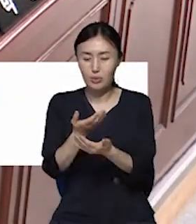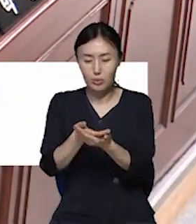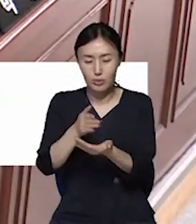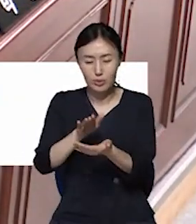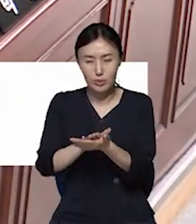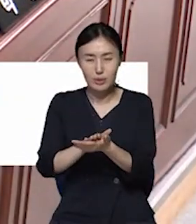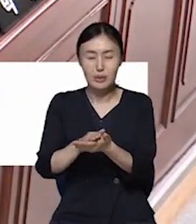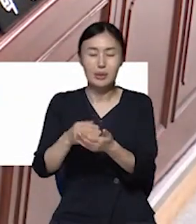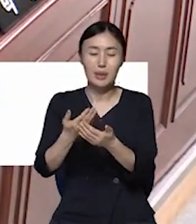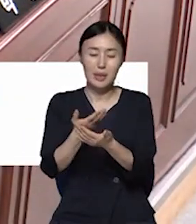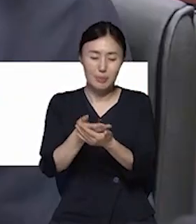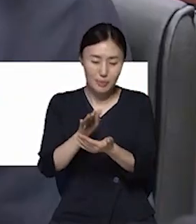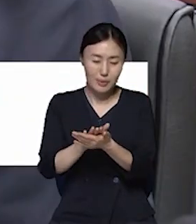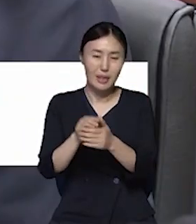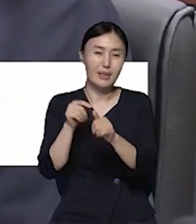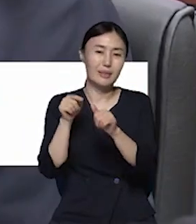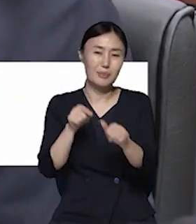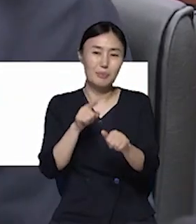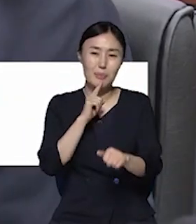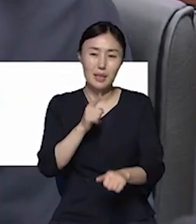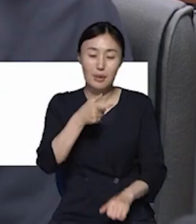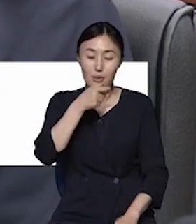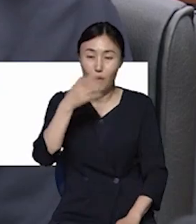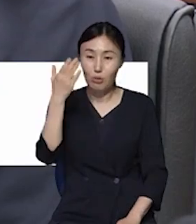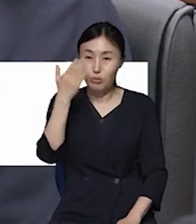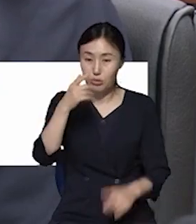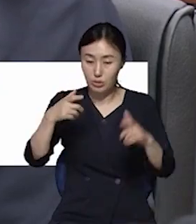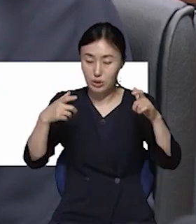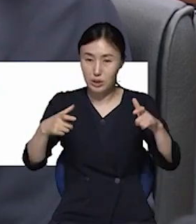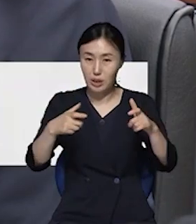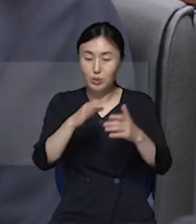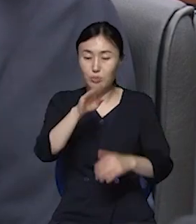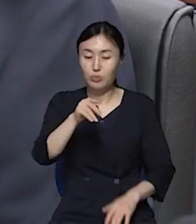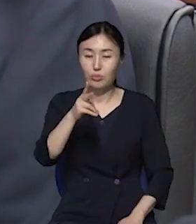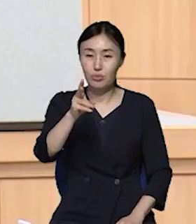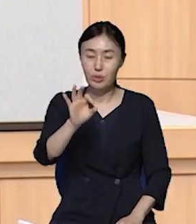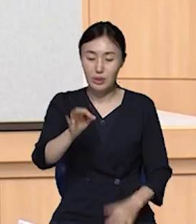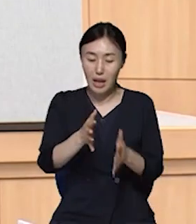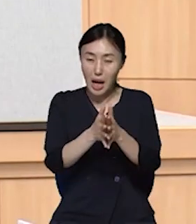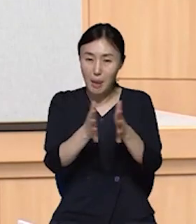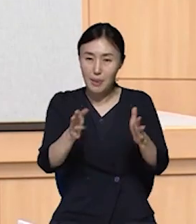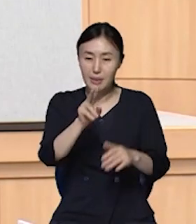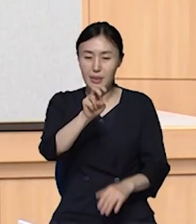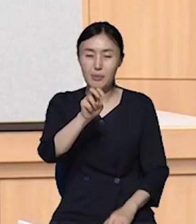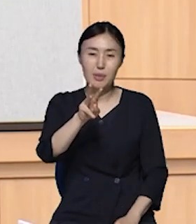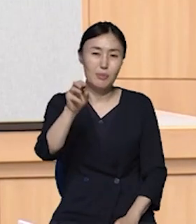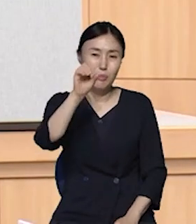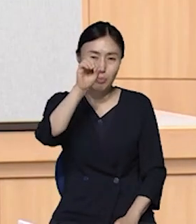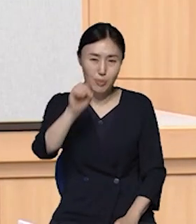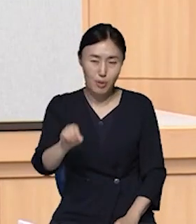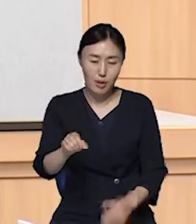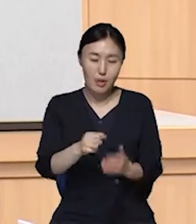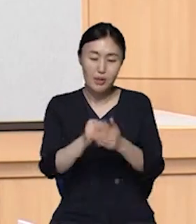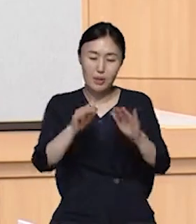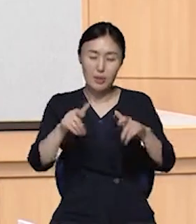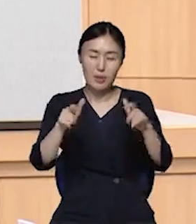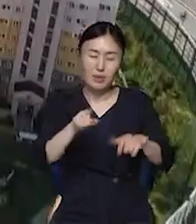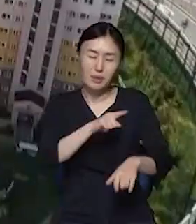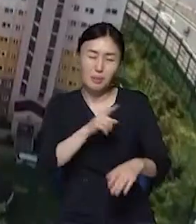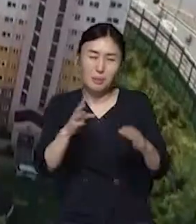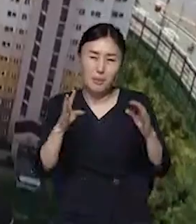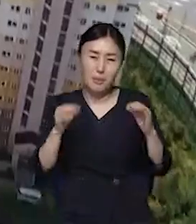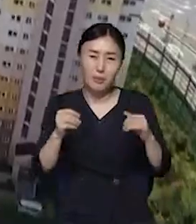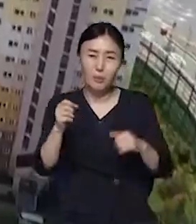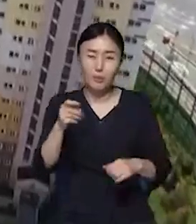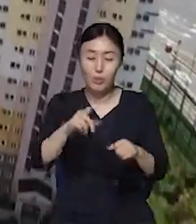촉구했습니다. 여수 지역 전체 아파트 가운데 부영아파트가 차지하는 비율은 23.6%로 전남에서 가장 많고